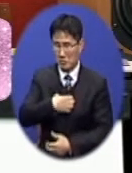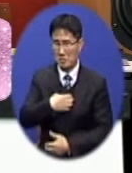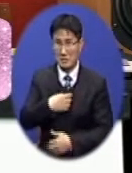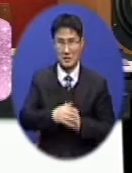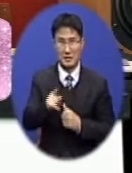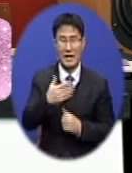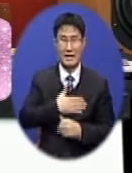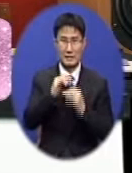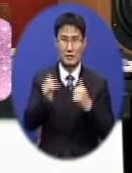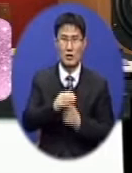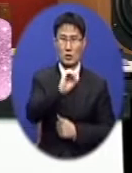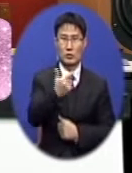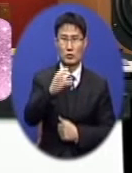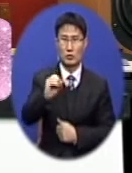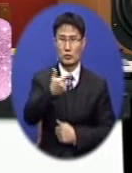분은